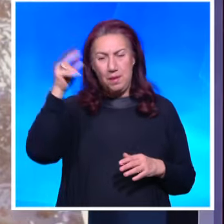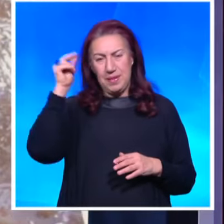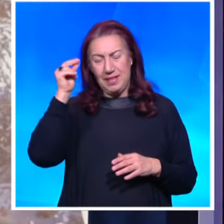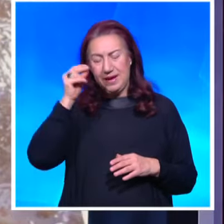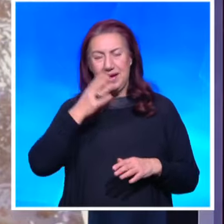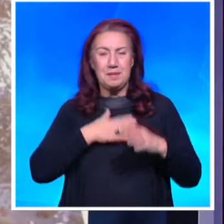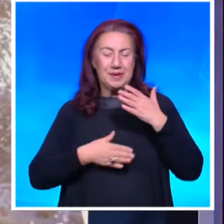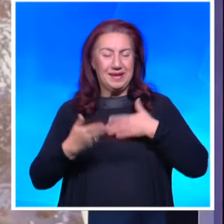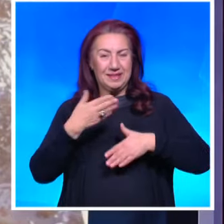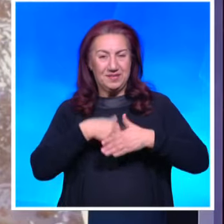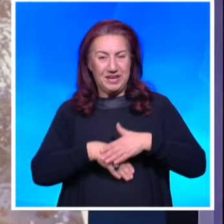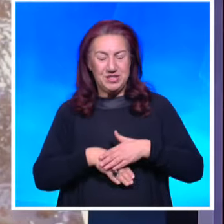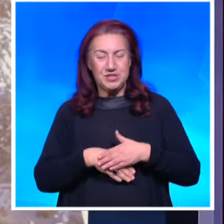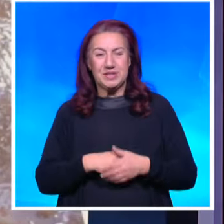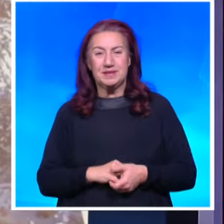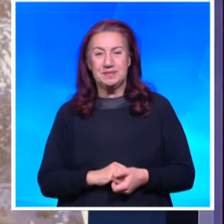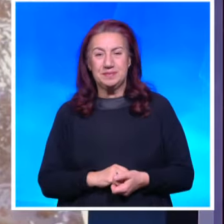неделна вечер от